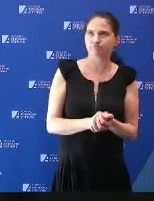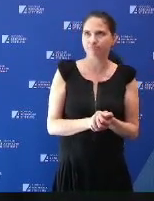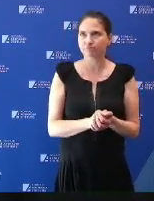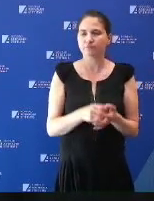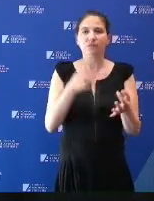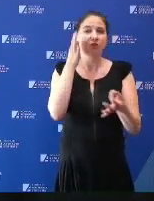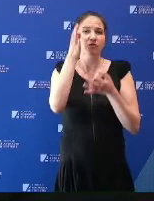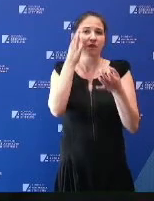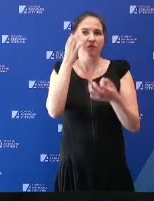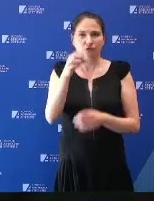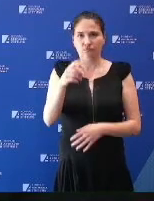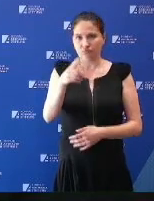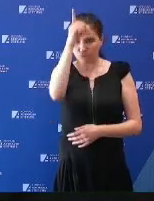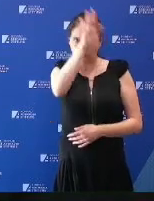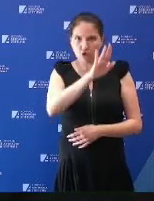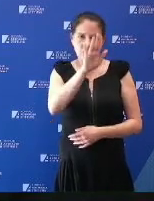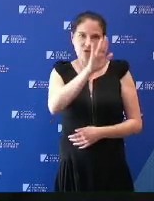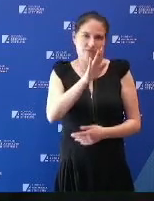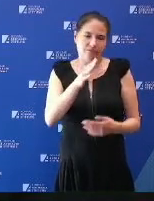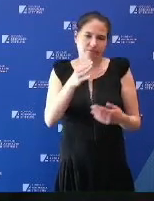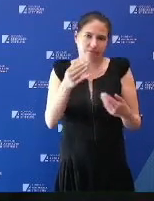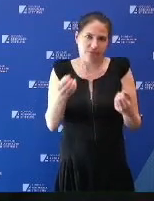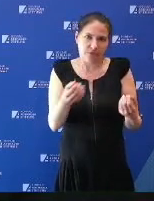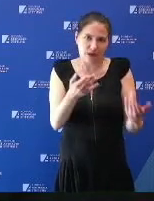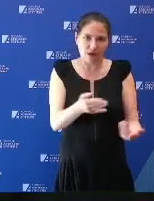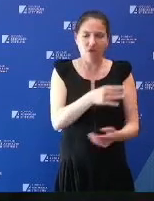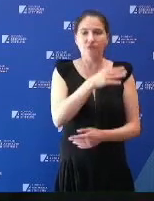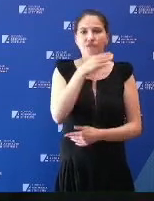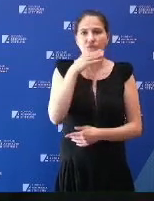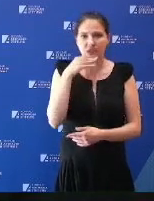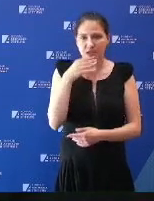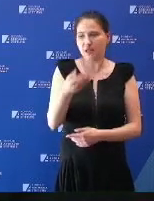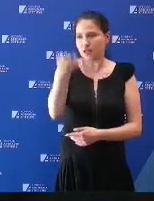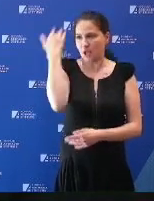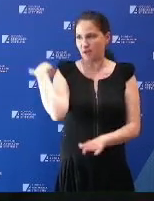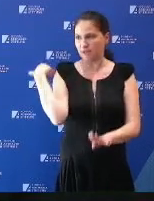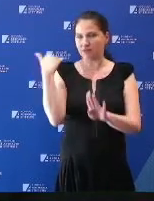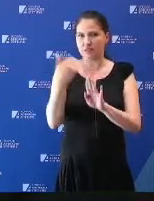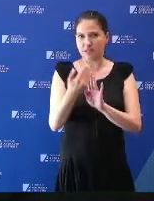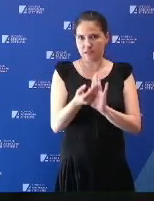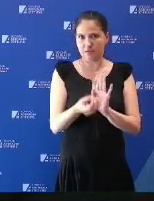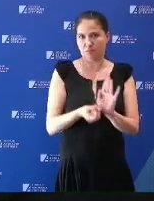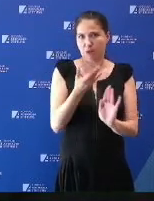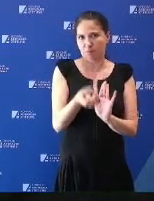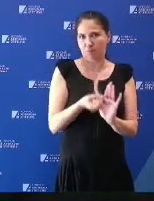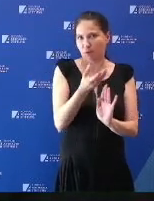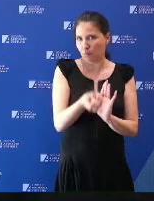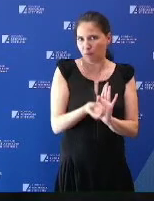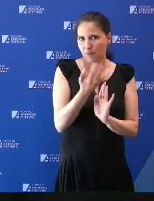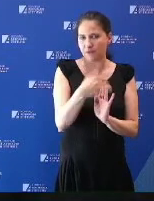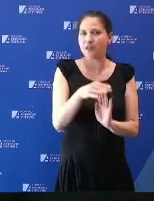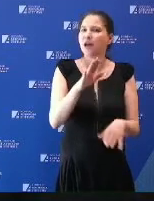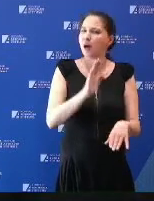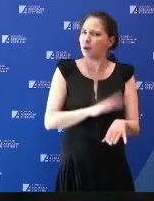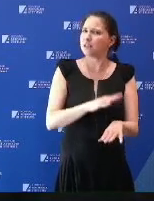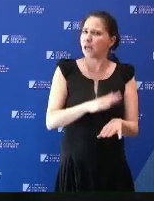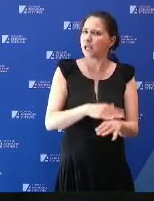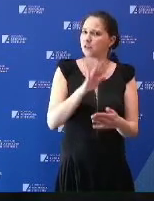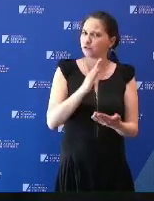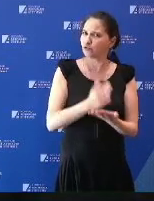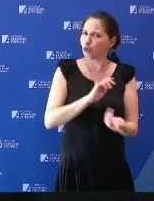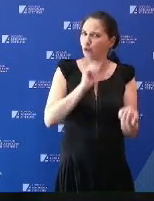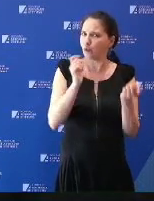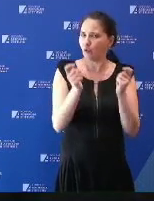in Deutschland, klar. Wir haben schon viele Innovationen hervorgebracht, aber Zeiten ändern sich auch. Und ich glaube, was ganz wichtig ist, ist